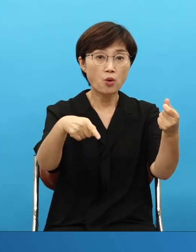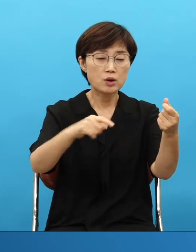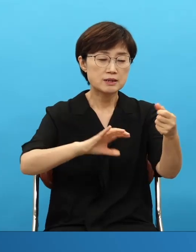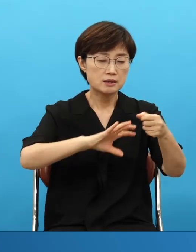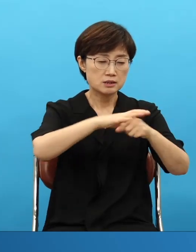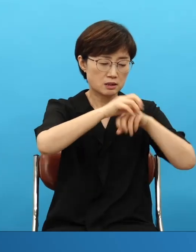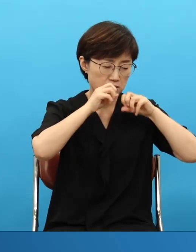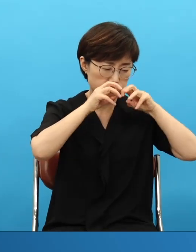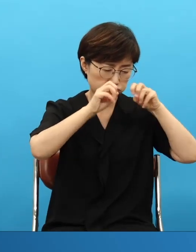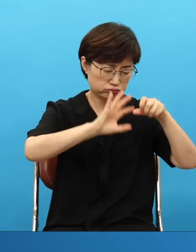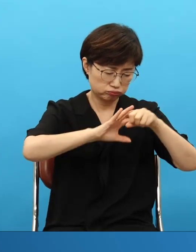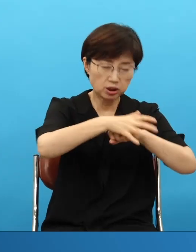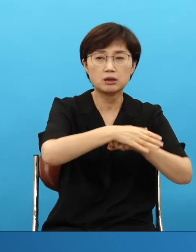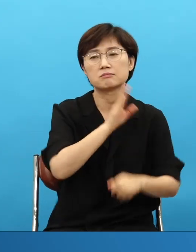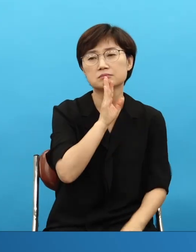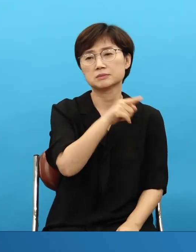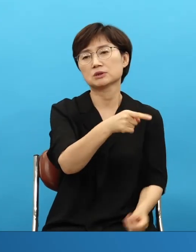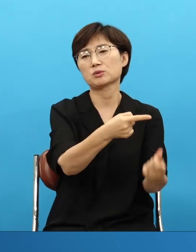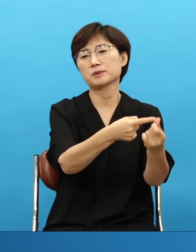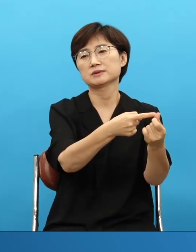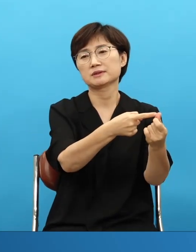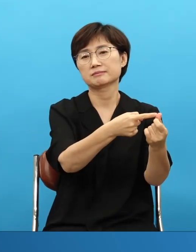大家明白了吗?